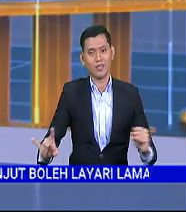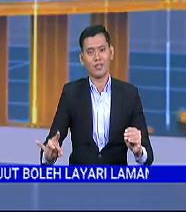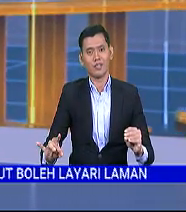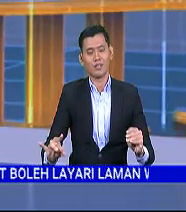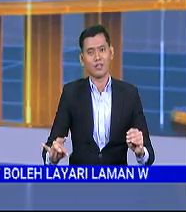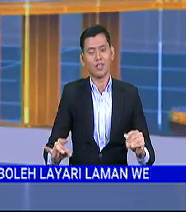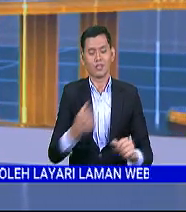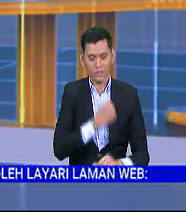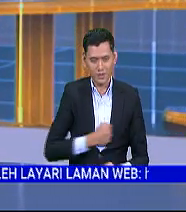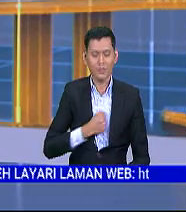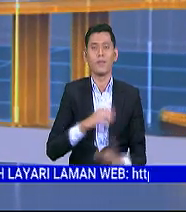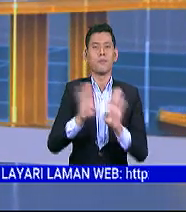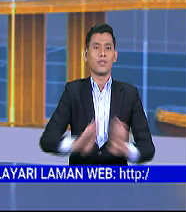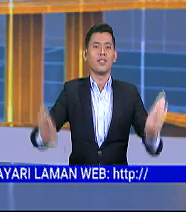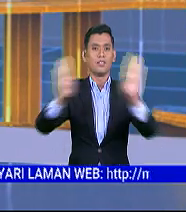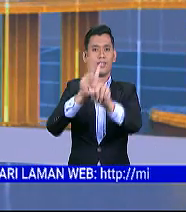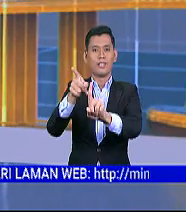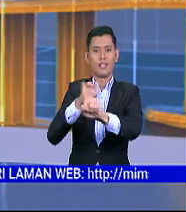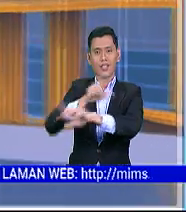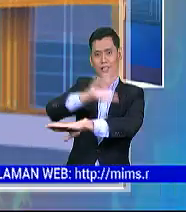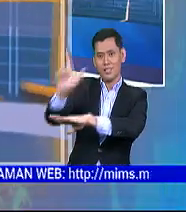Harji Jack di Labuan. Silakan Harji.